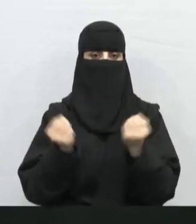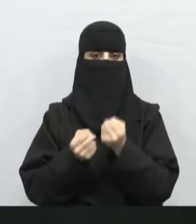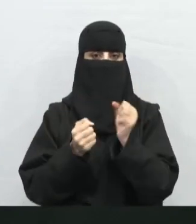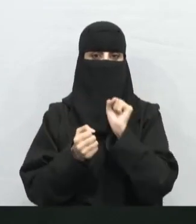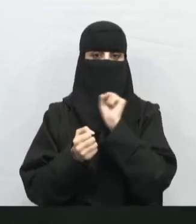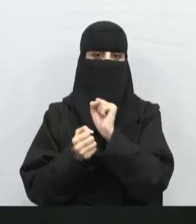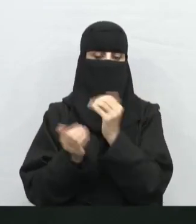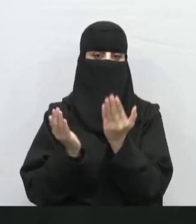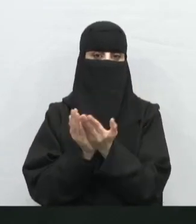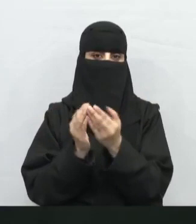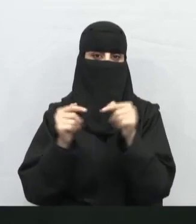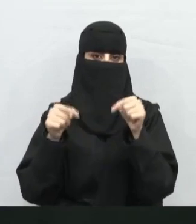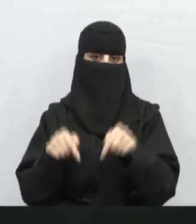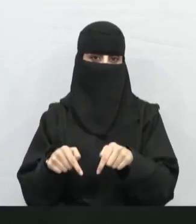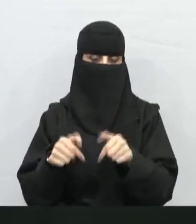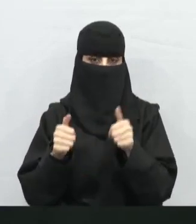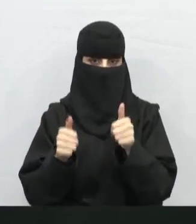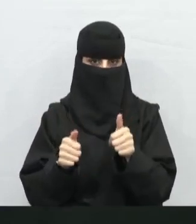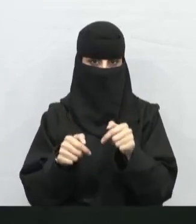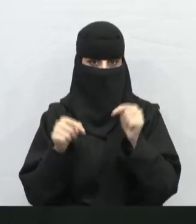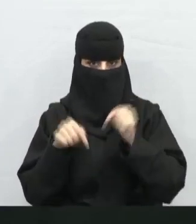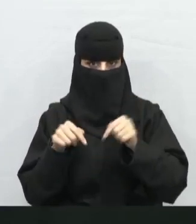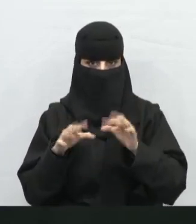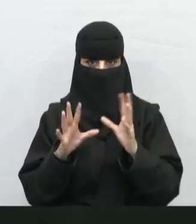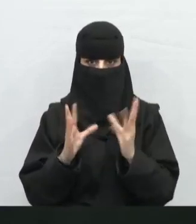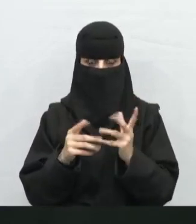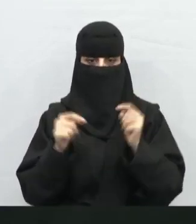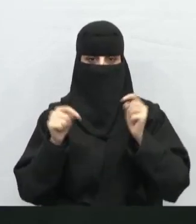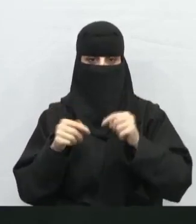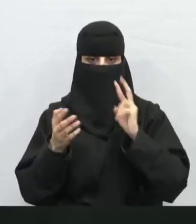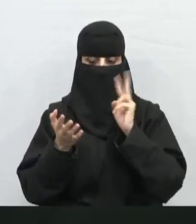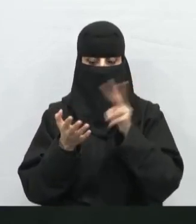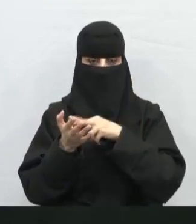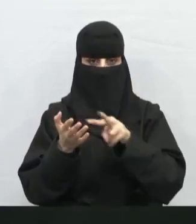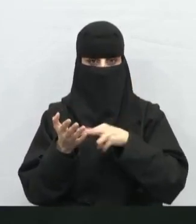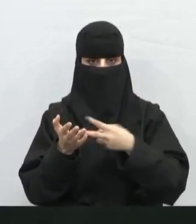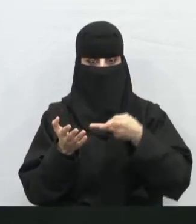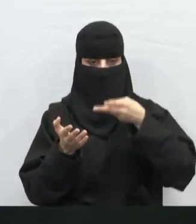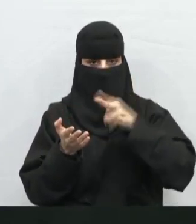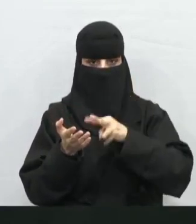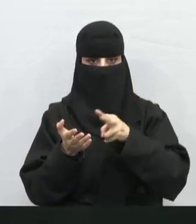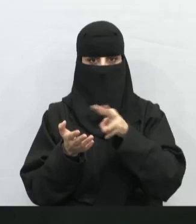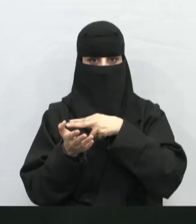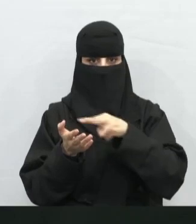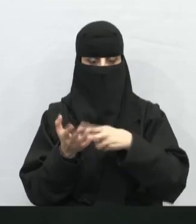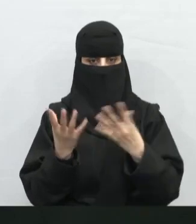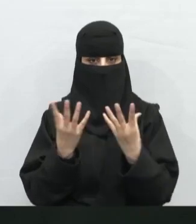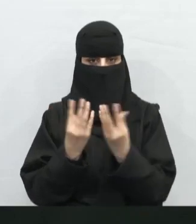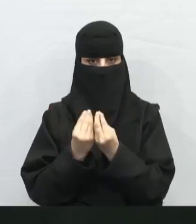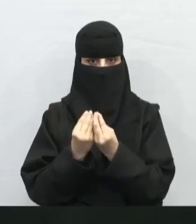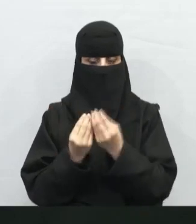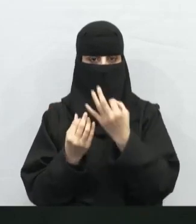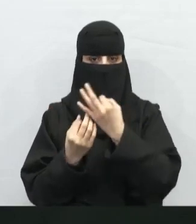بهذا الدرس الان سنقرا ايضا هذا الدرس مره اخرى شاركوني